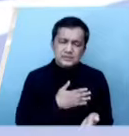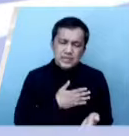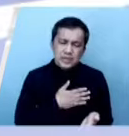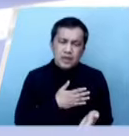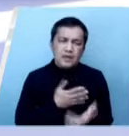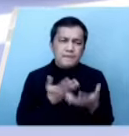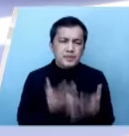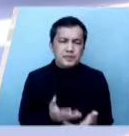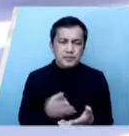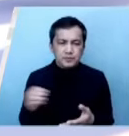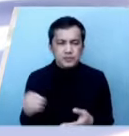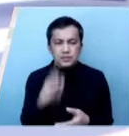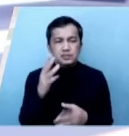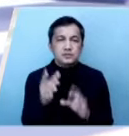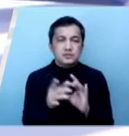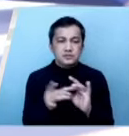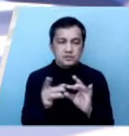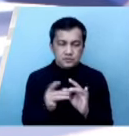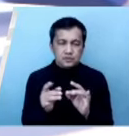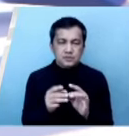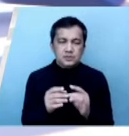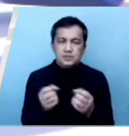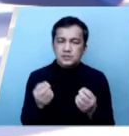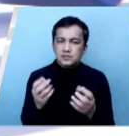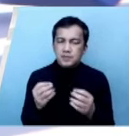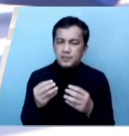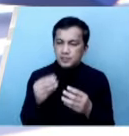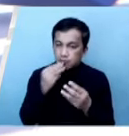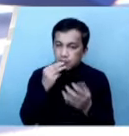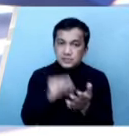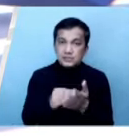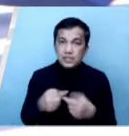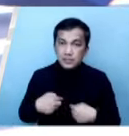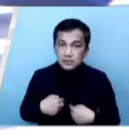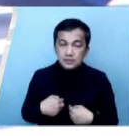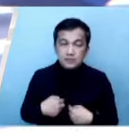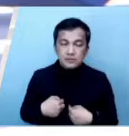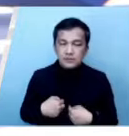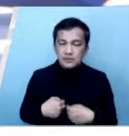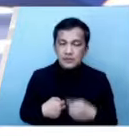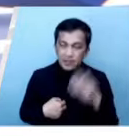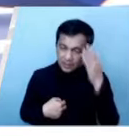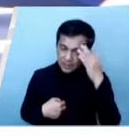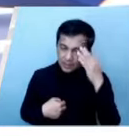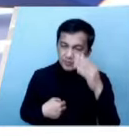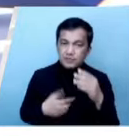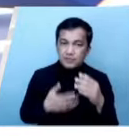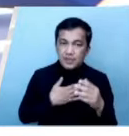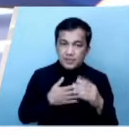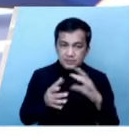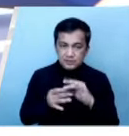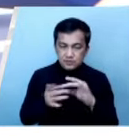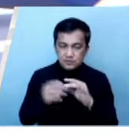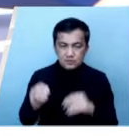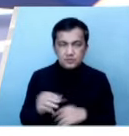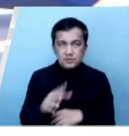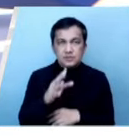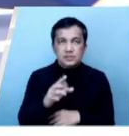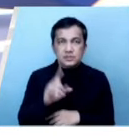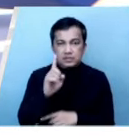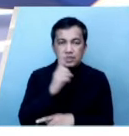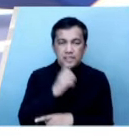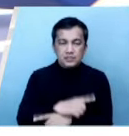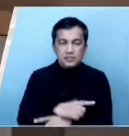ng storya. Ang dami ng message sa akin. Alam mo yung storya ko, umere lang yun sa isang araw, pero ang